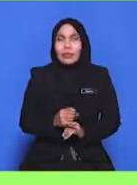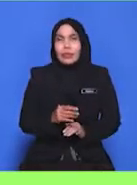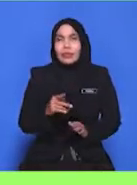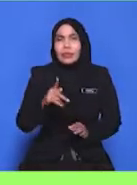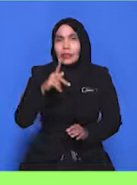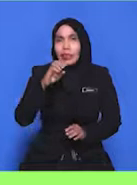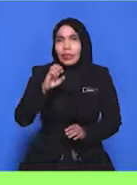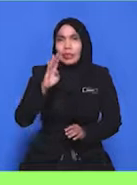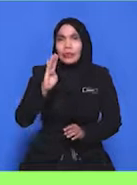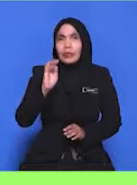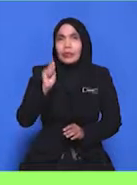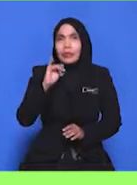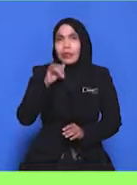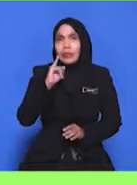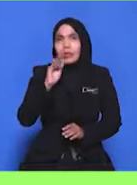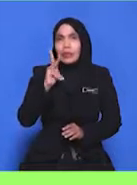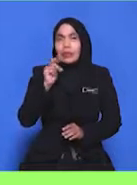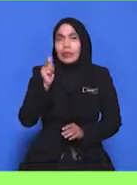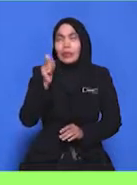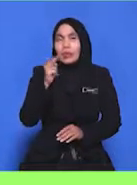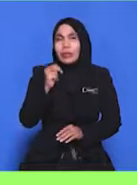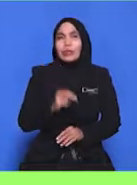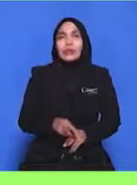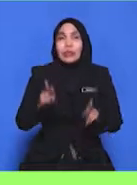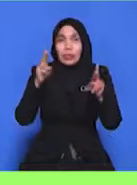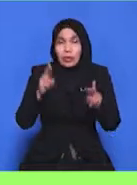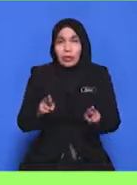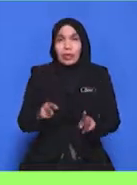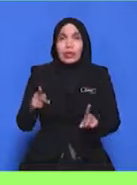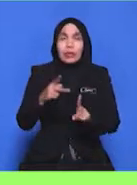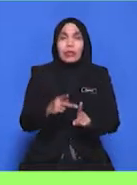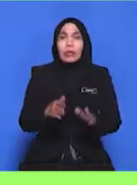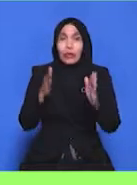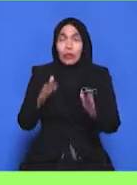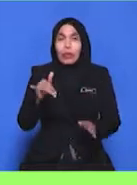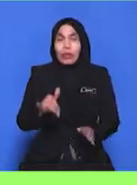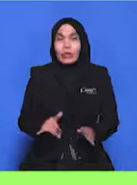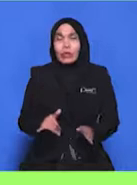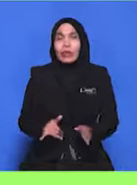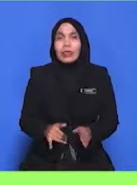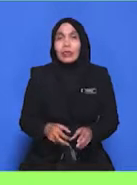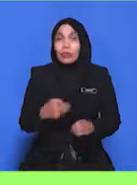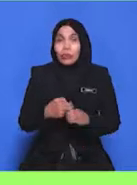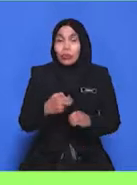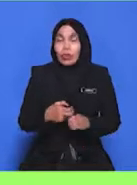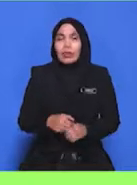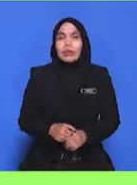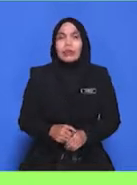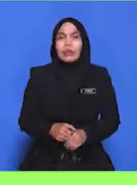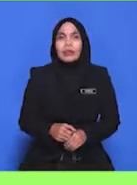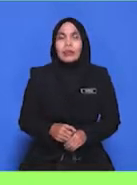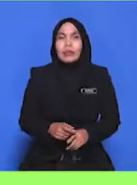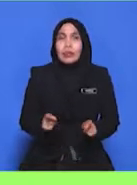kepada golongan yang memerlukan dan penyediaan kemudahan asas seperti masjid, jalan